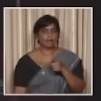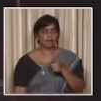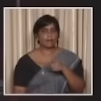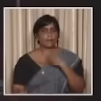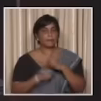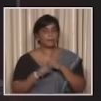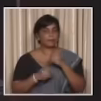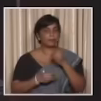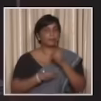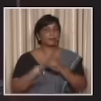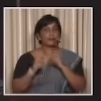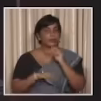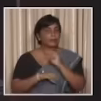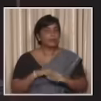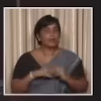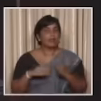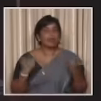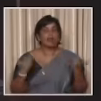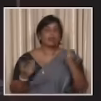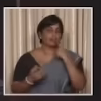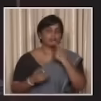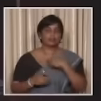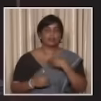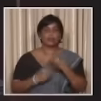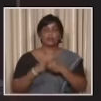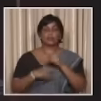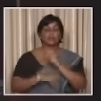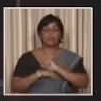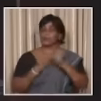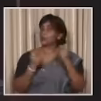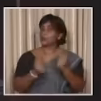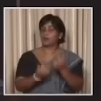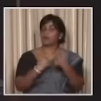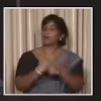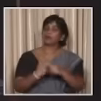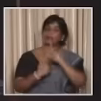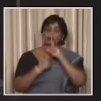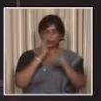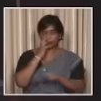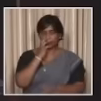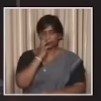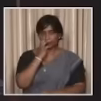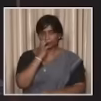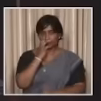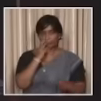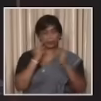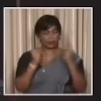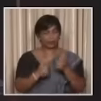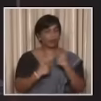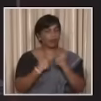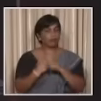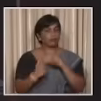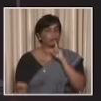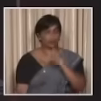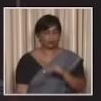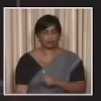බිස්නස් ප්ලෑන් එක නැහැයි කියනවා. එහෙනම් බිස්නස් ප්ලෑන් එක වහා හදන්න ඕනේ කියලා. වහා හදන්න ඕනේ